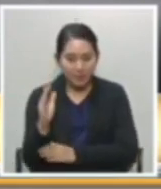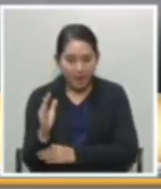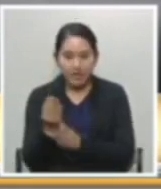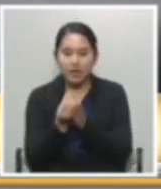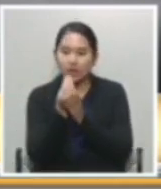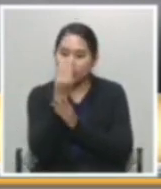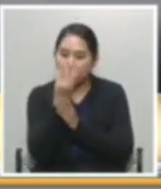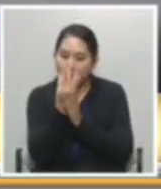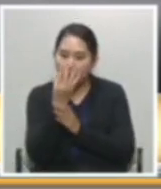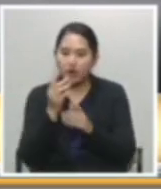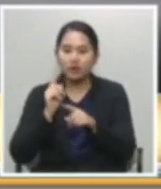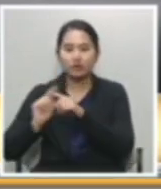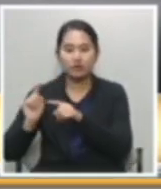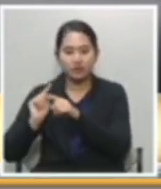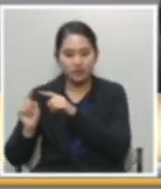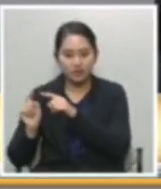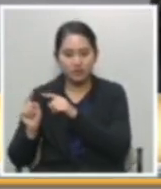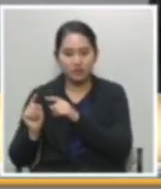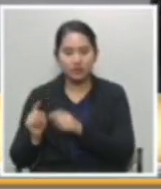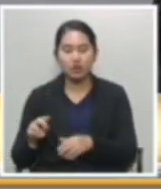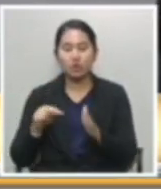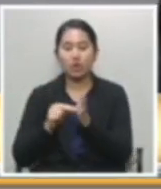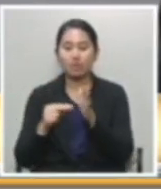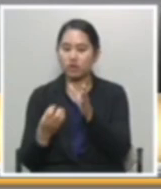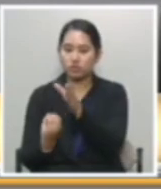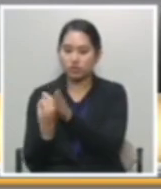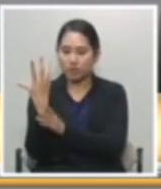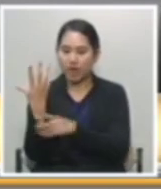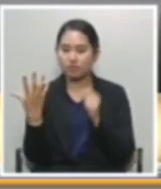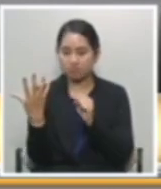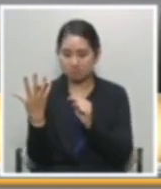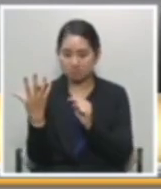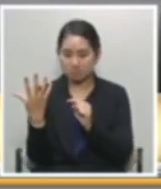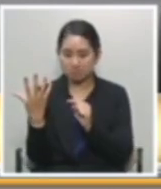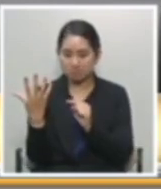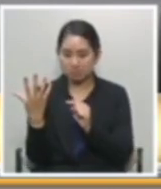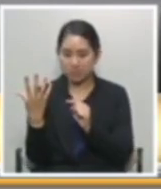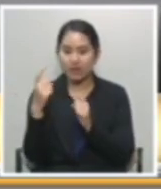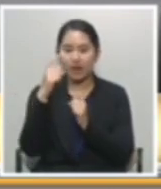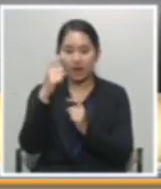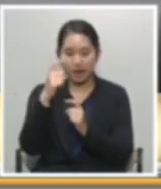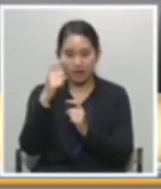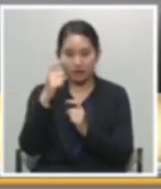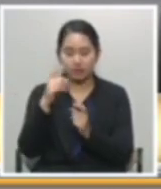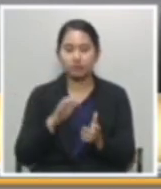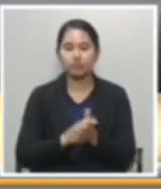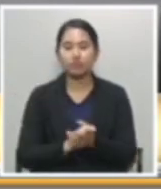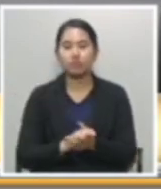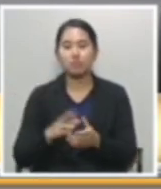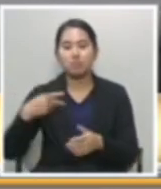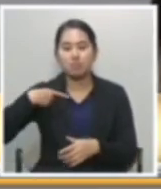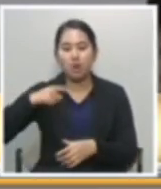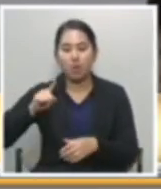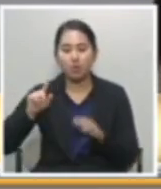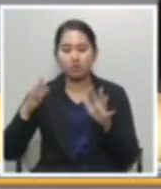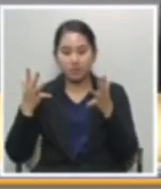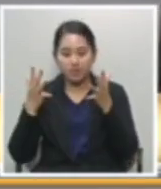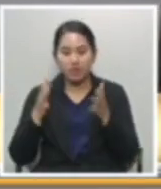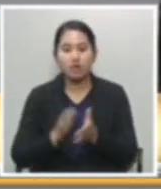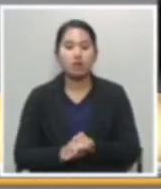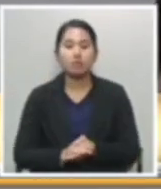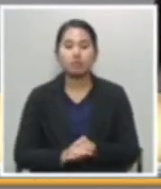ครับนะของมันที่มันเป็นพิษเนี่ยจึงไม่สามารถที่จะใช้การได้นะกรณีนี้